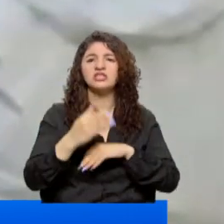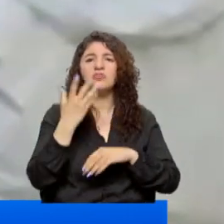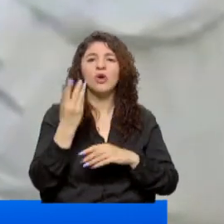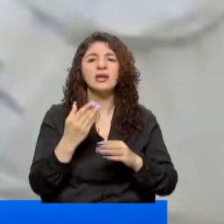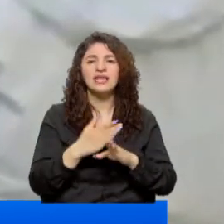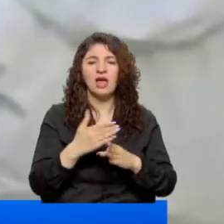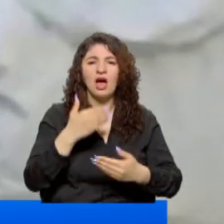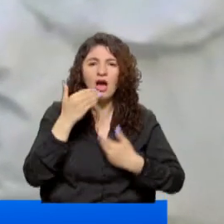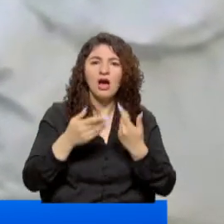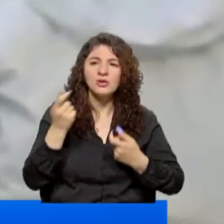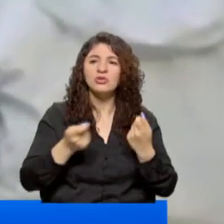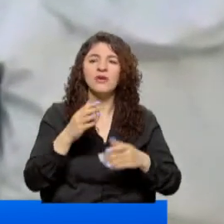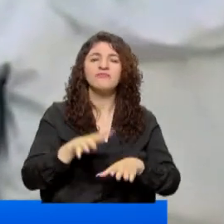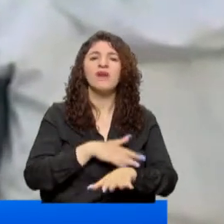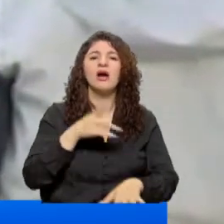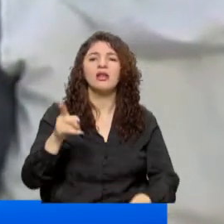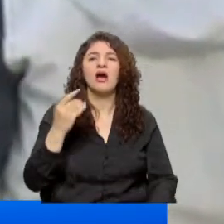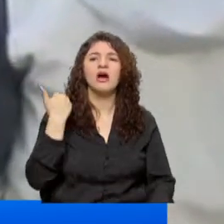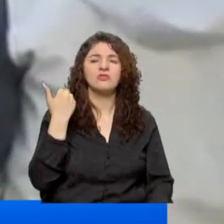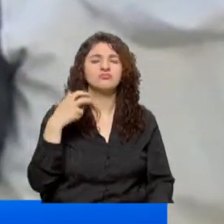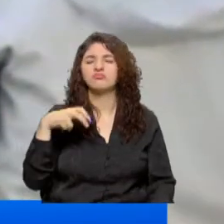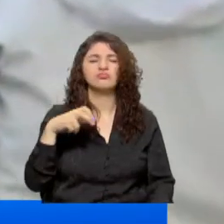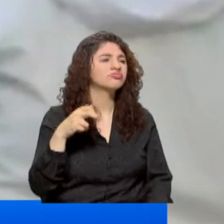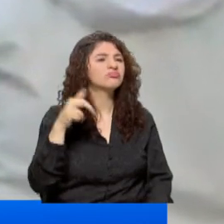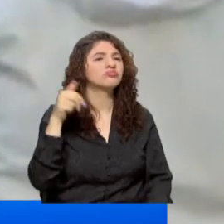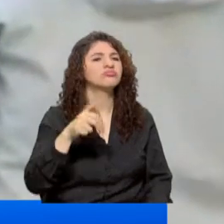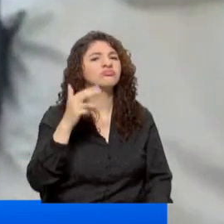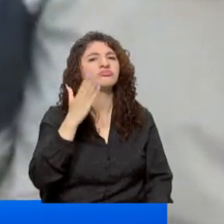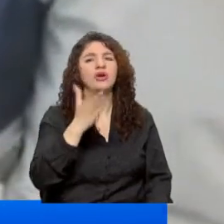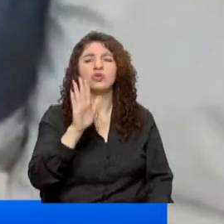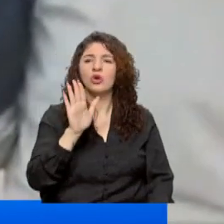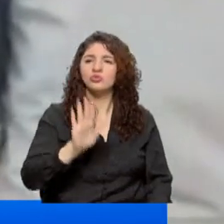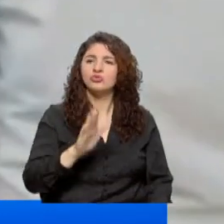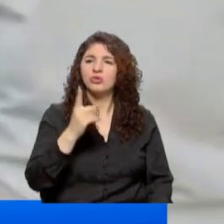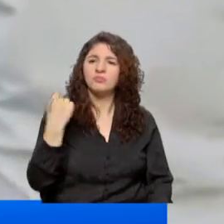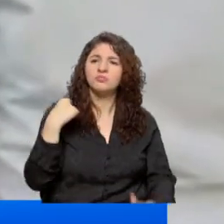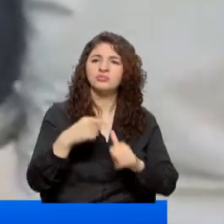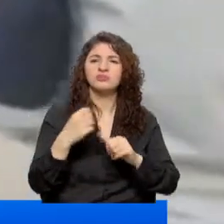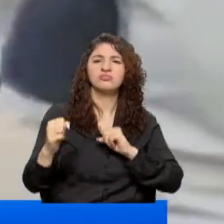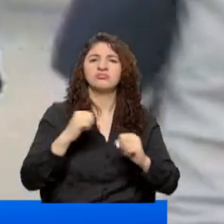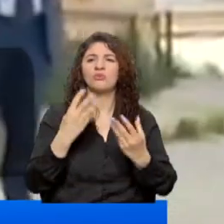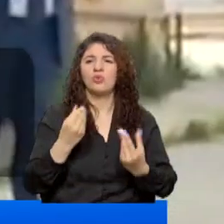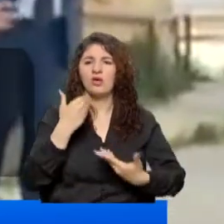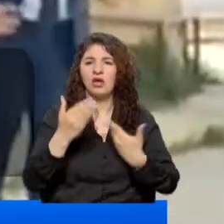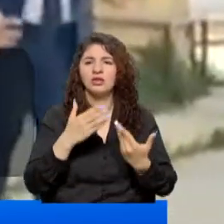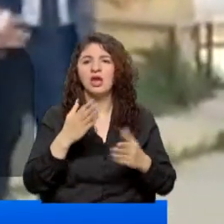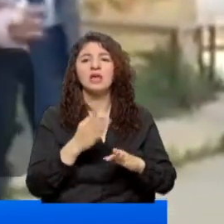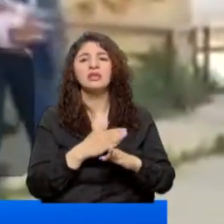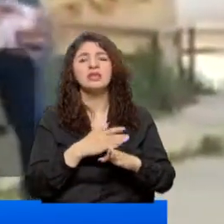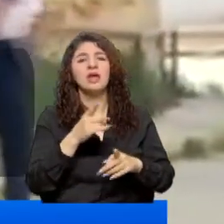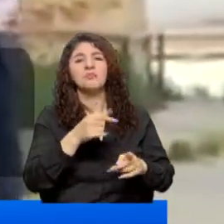anlatmaya devam etti ancak arkasını döndü yürümeye başladı Sonra durdu bir kez daha tepkisini gösterdi